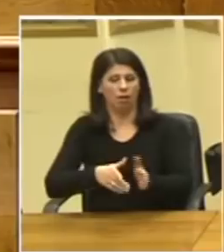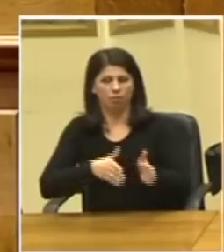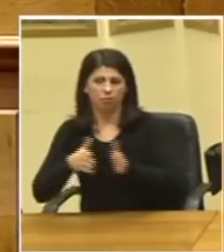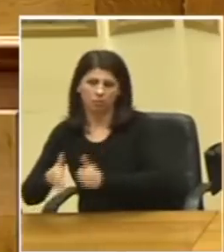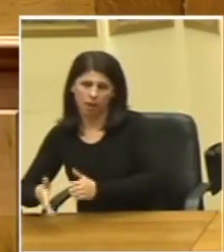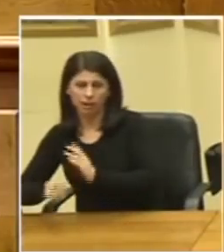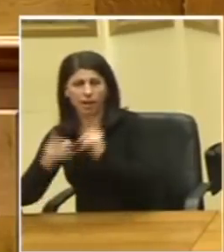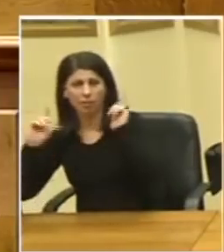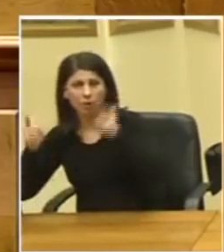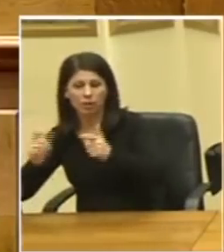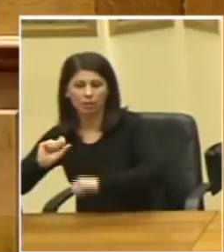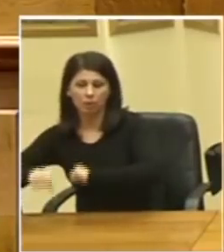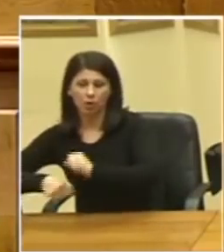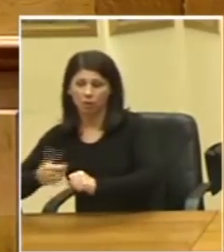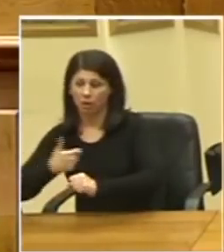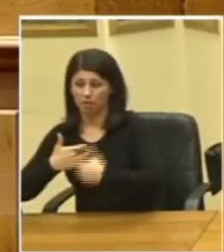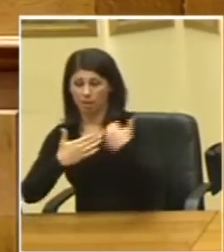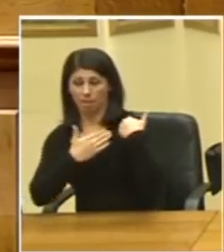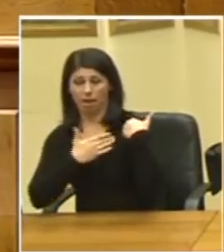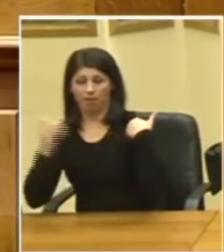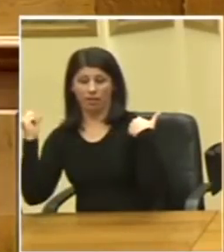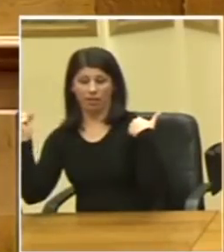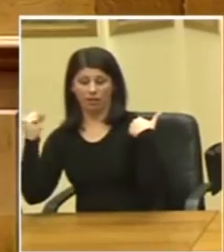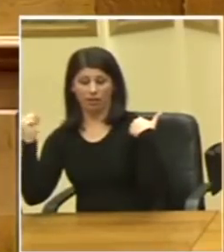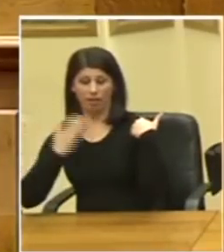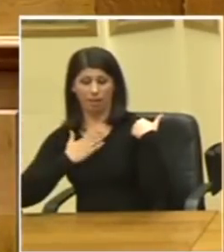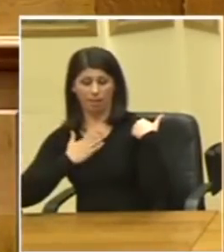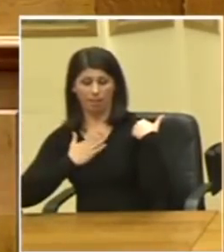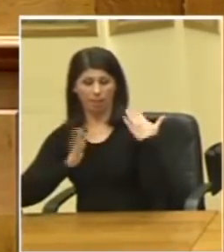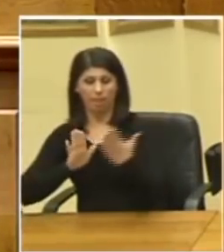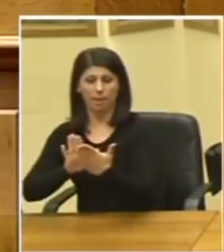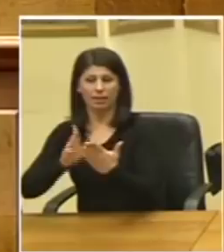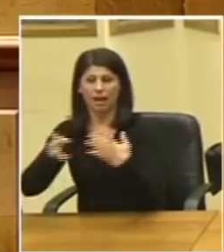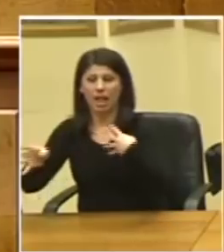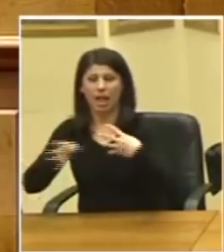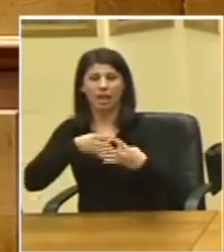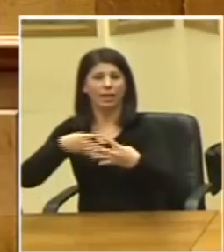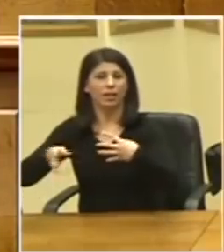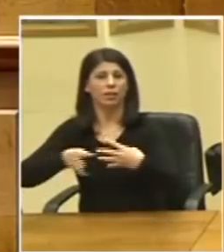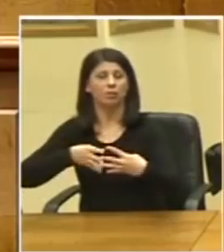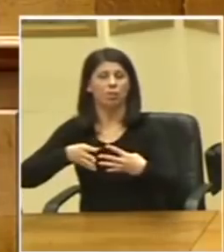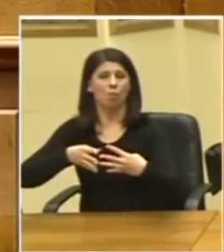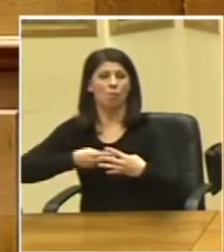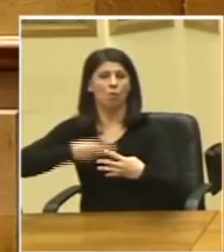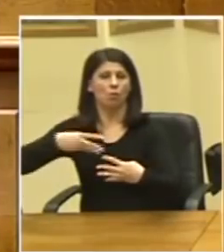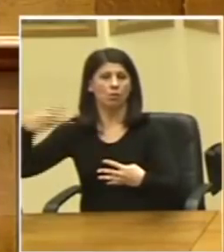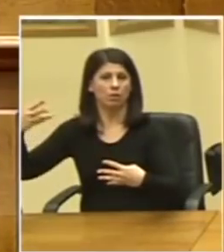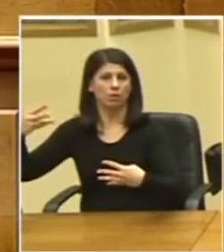να πλασαριστεί ως η υπεύθυνη δύναμη απέναντι, λέει, στο λαϊκισμό του ΣΥΡΙΖΑ. Το πόσο